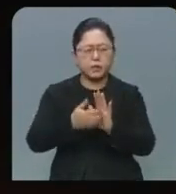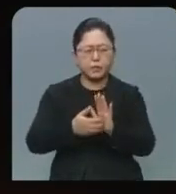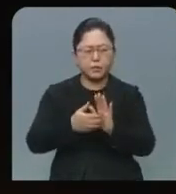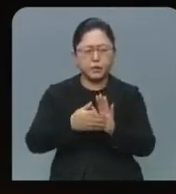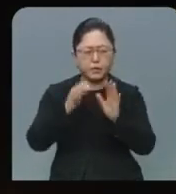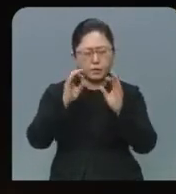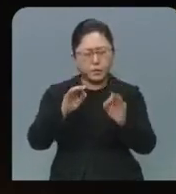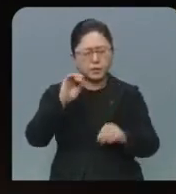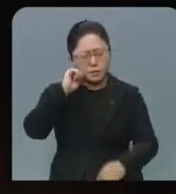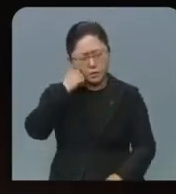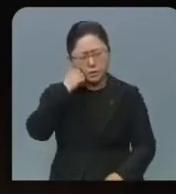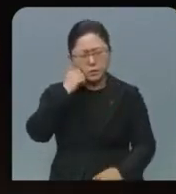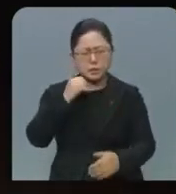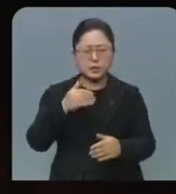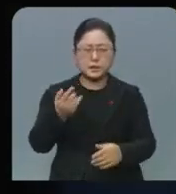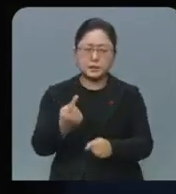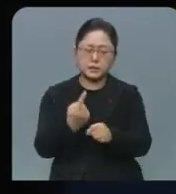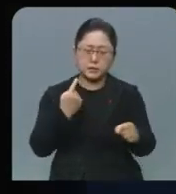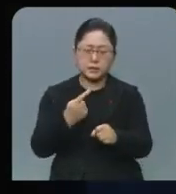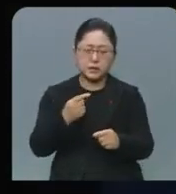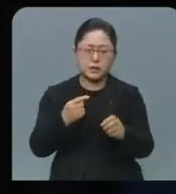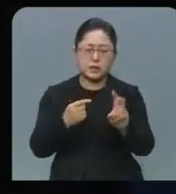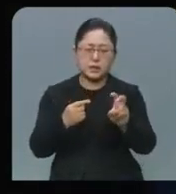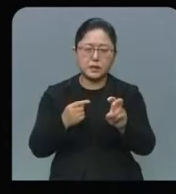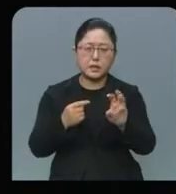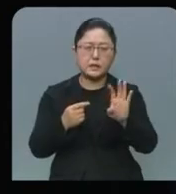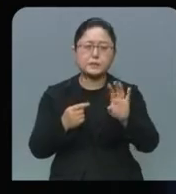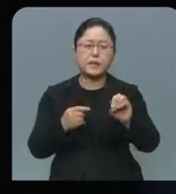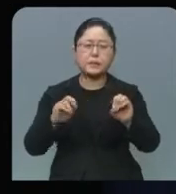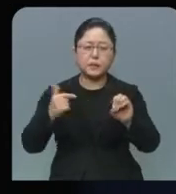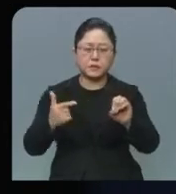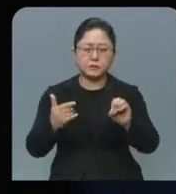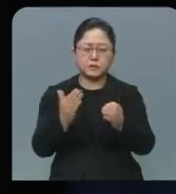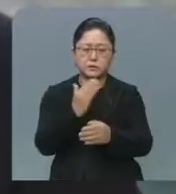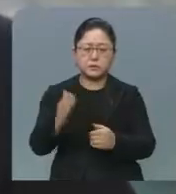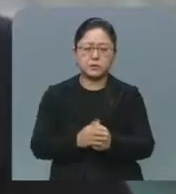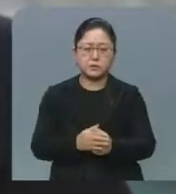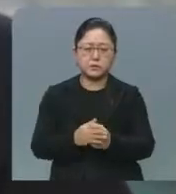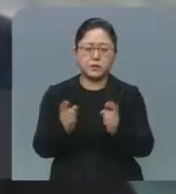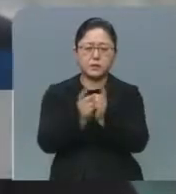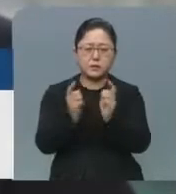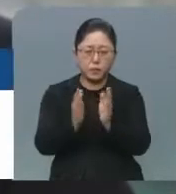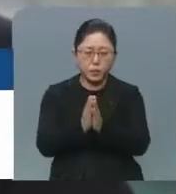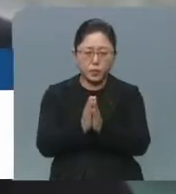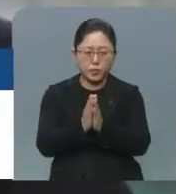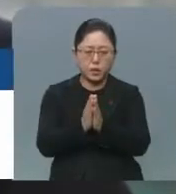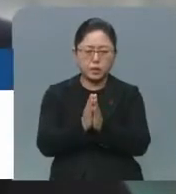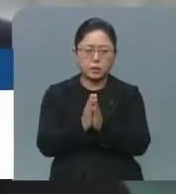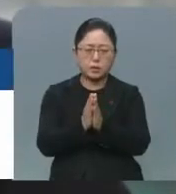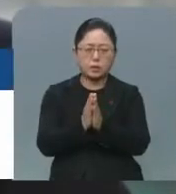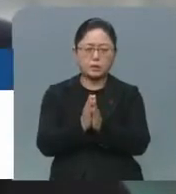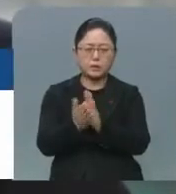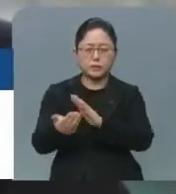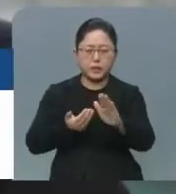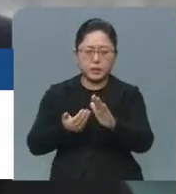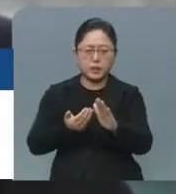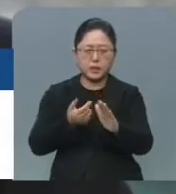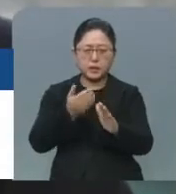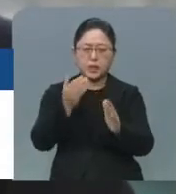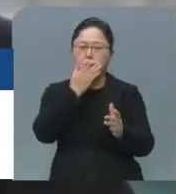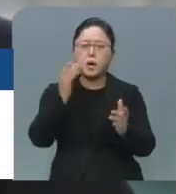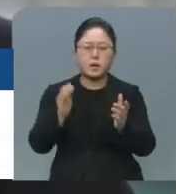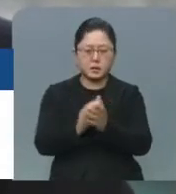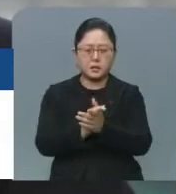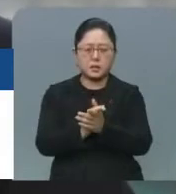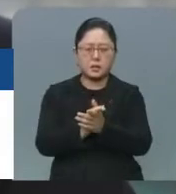거래도 지난해 가락시장에서만 24만 건이나 됐습니다. 당사자 중도매인하고 사전 얘기가 됐죠.